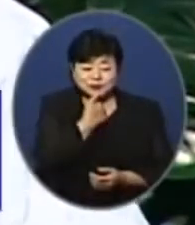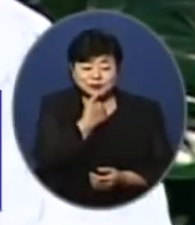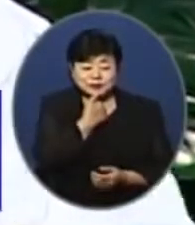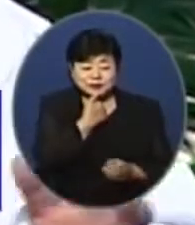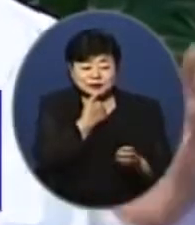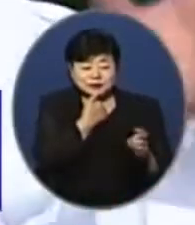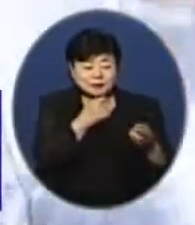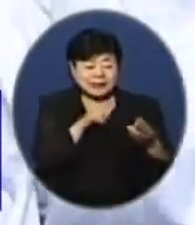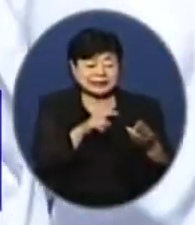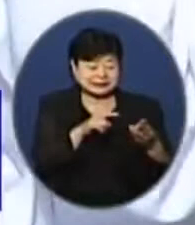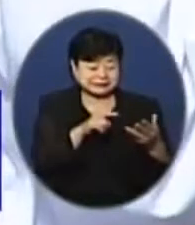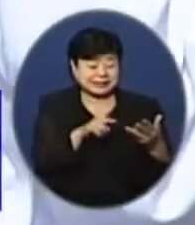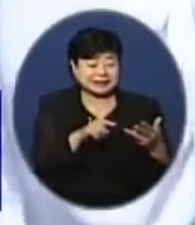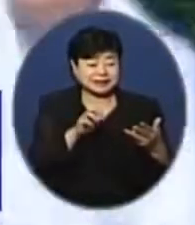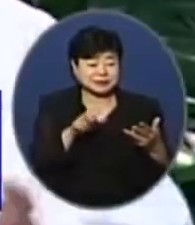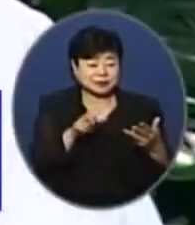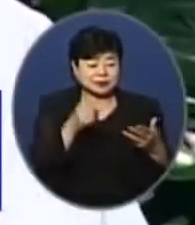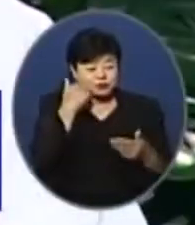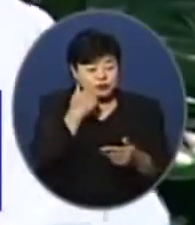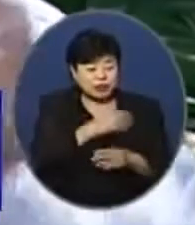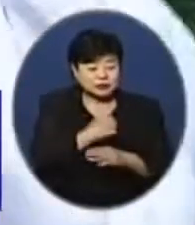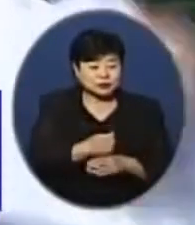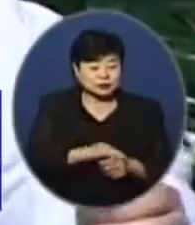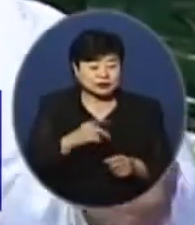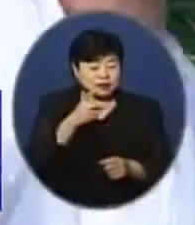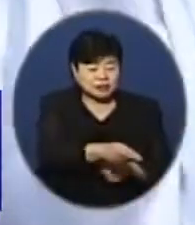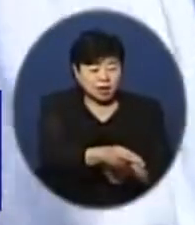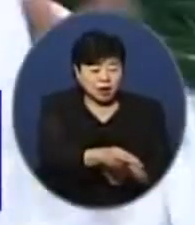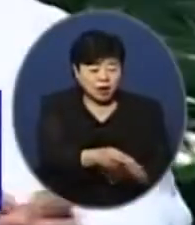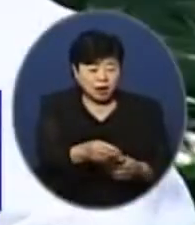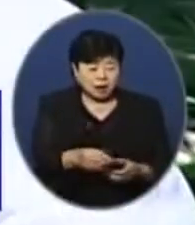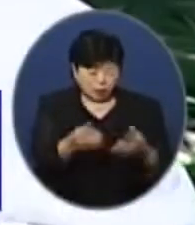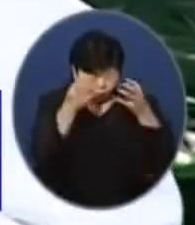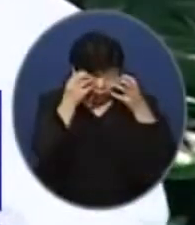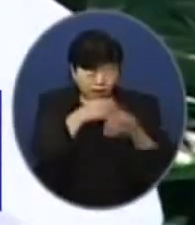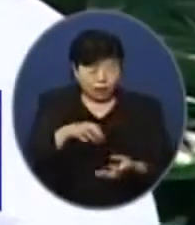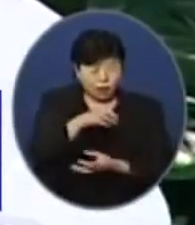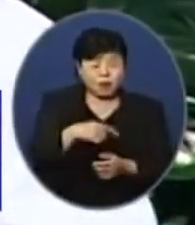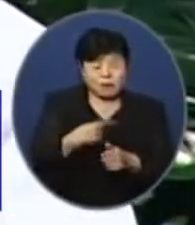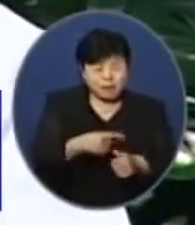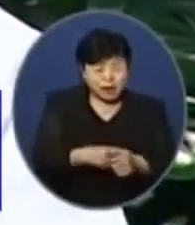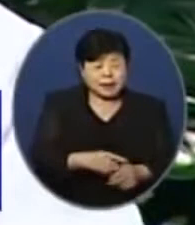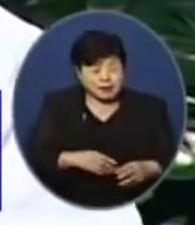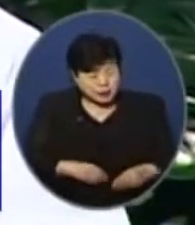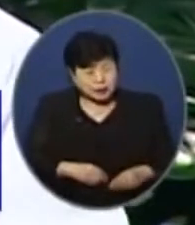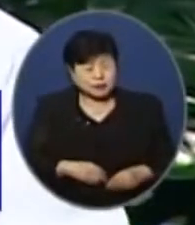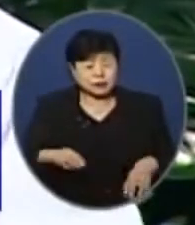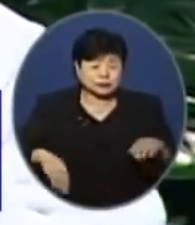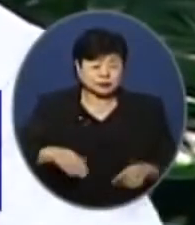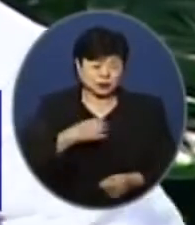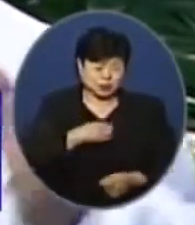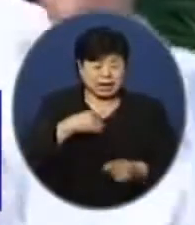고백합니다. 누가 우리를 그리스도의 사랑에서 끊으리요? 환난이나 곤고나 박해나 기근이나